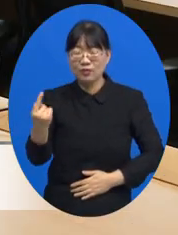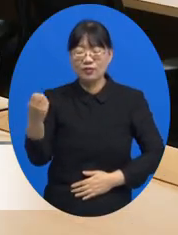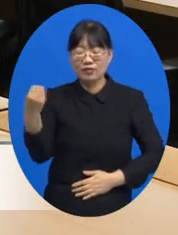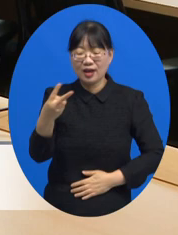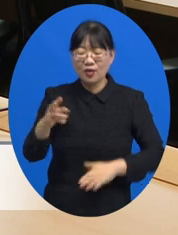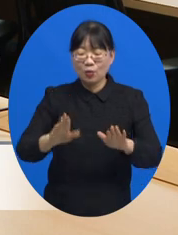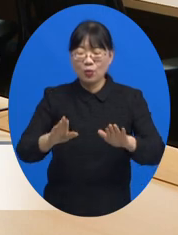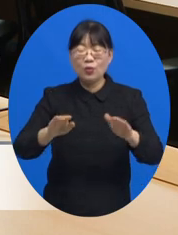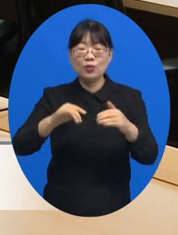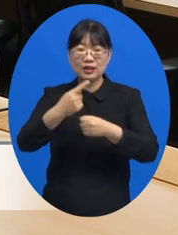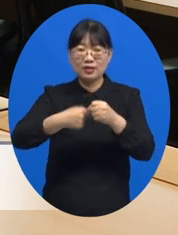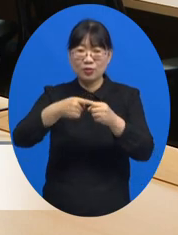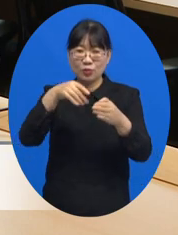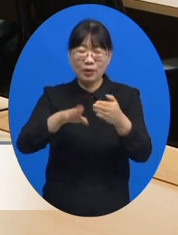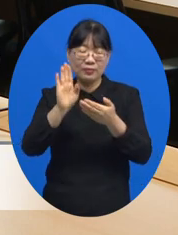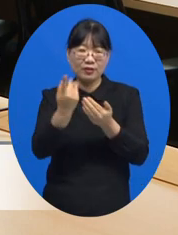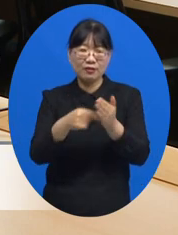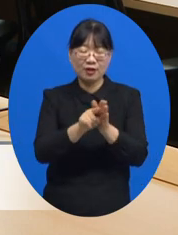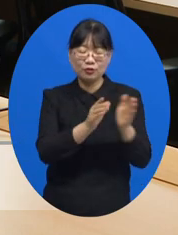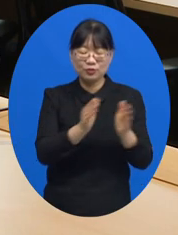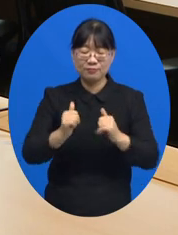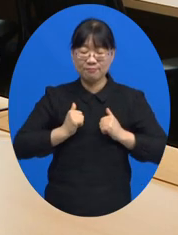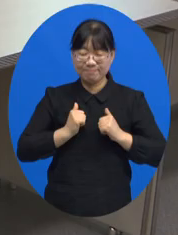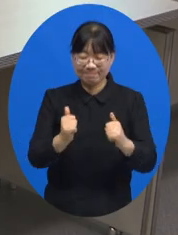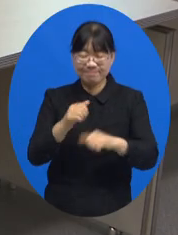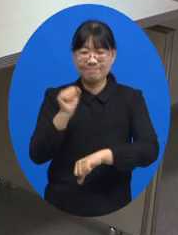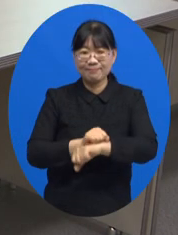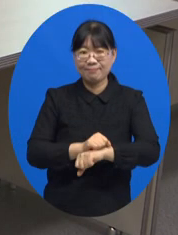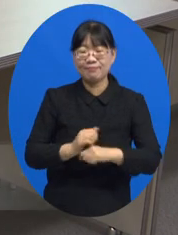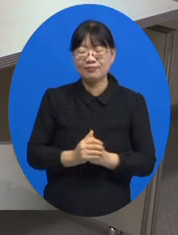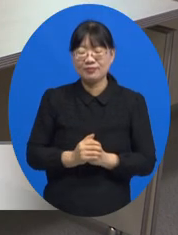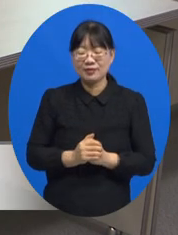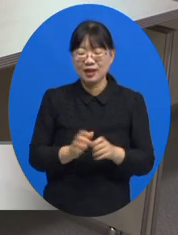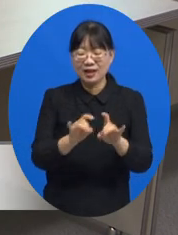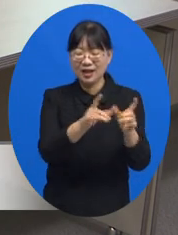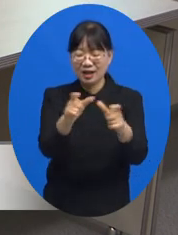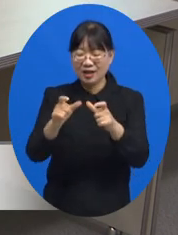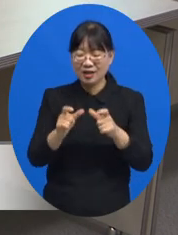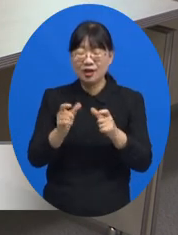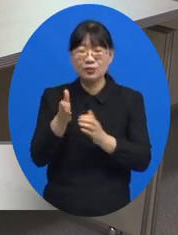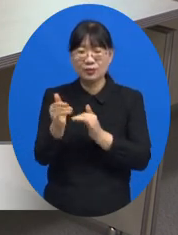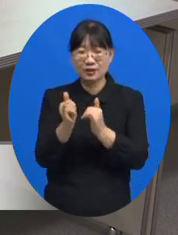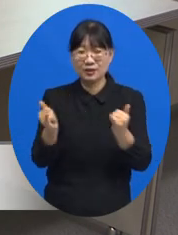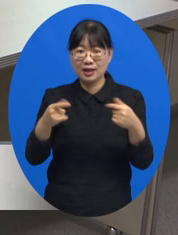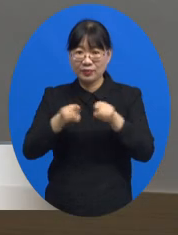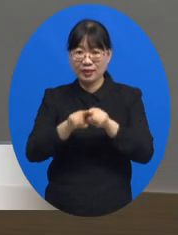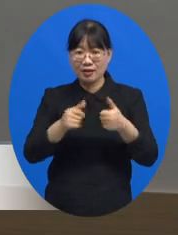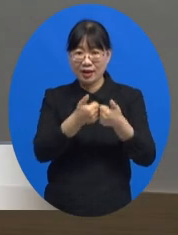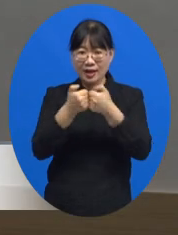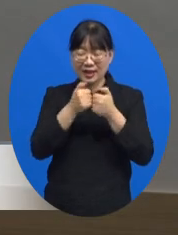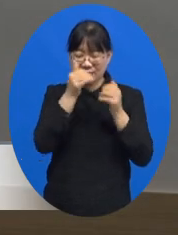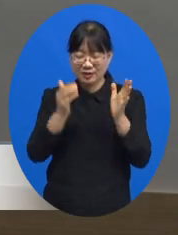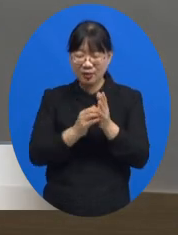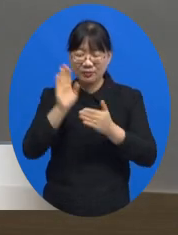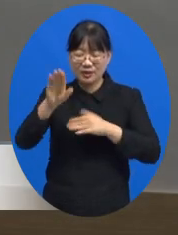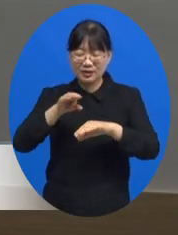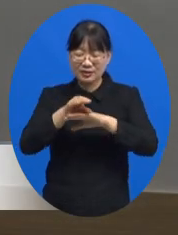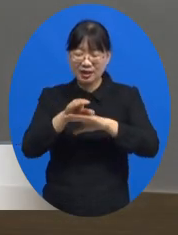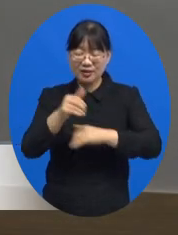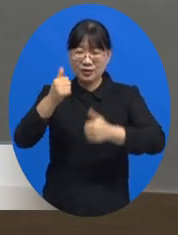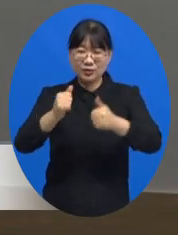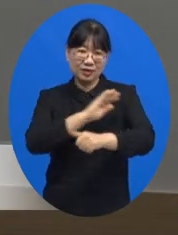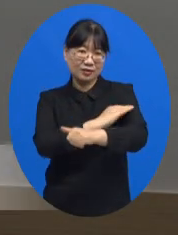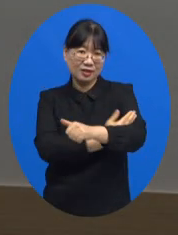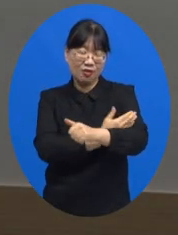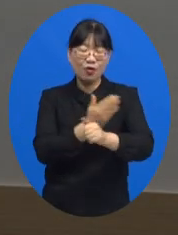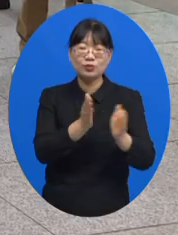경기도는 올 한해 미래를 위한 준비를 탄탄해 오고 있었습니다 각 시군 그리고 전문가들과 회의를 열어 미래차 경쟁력을